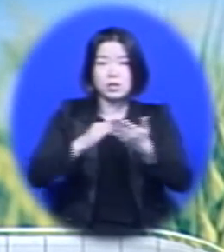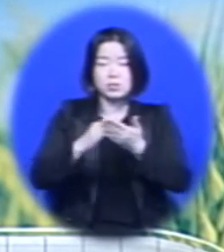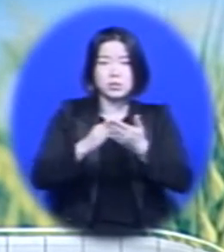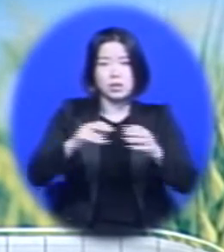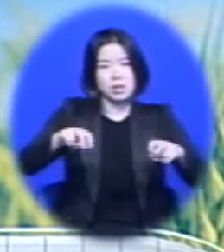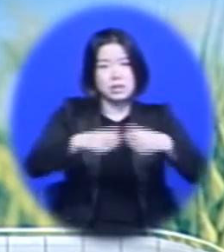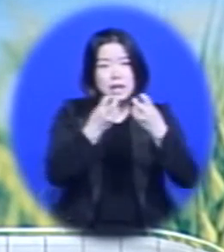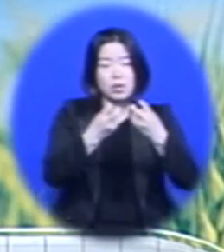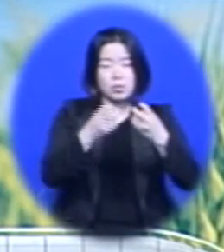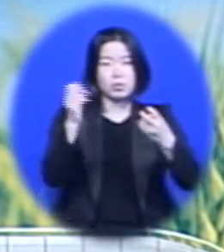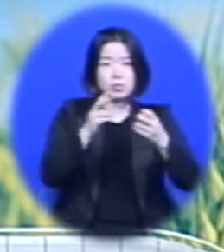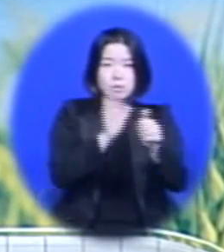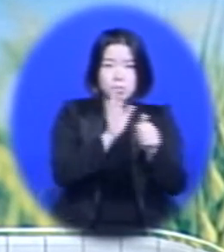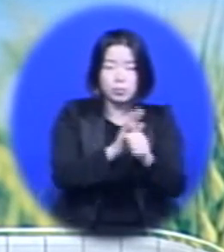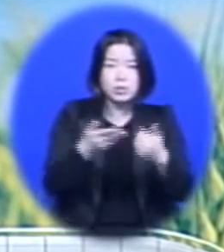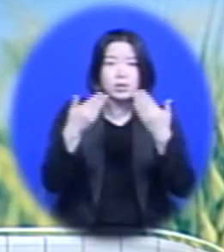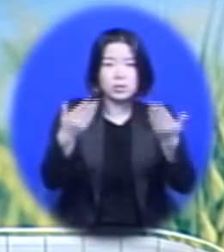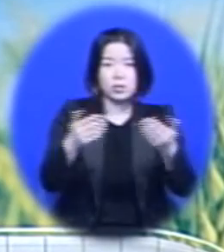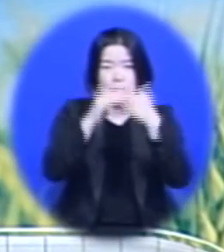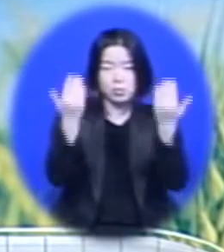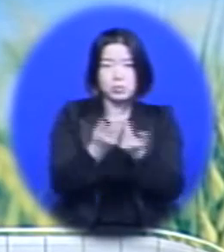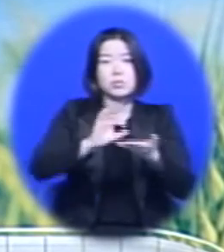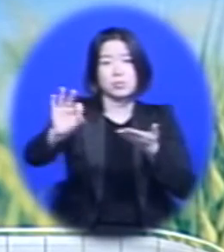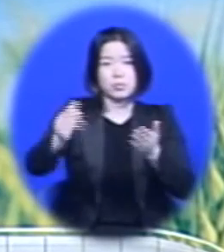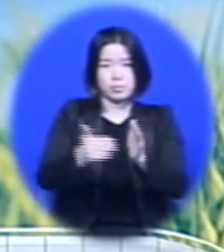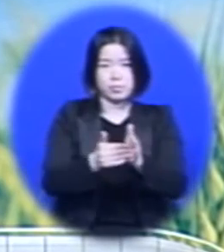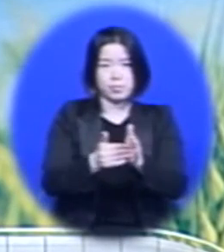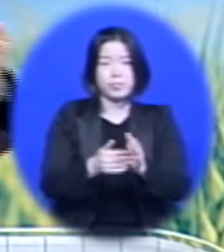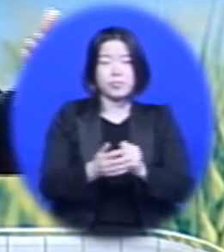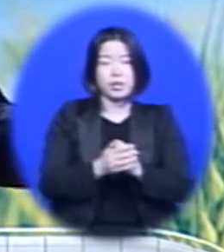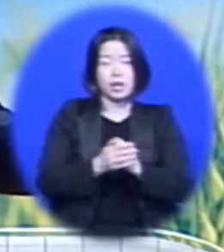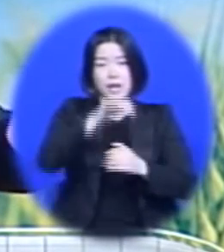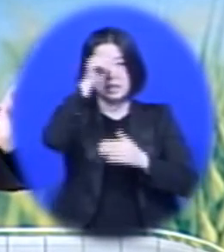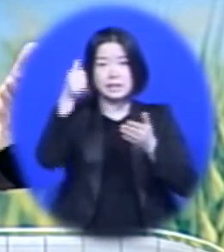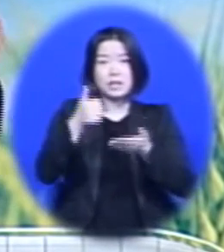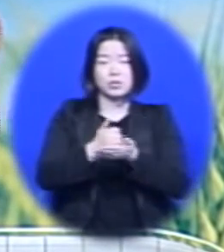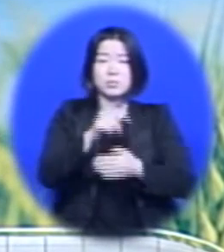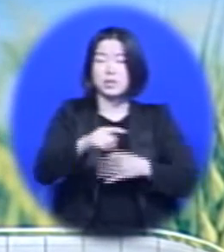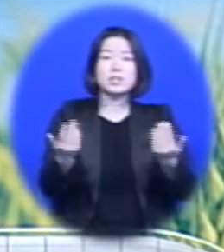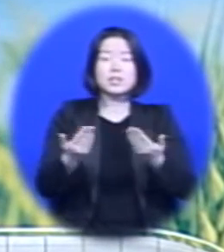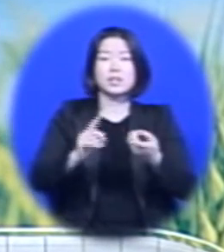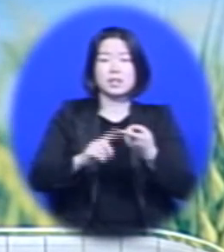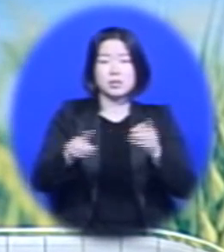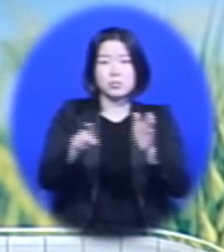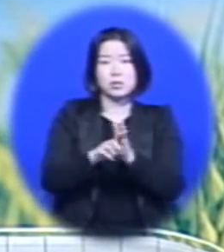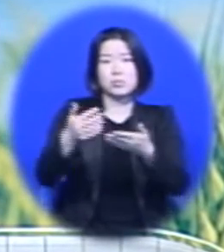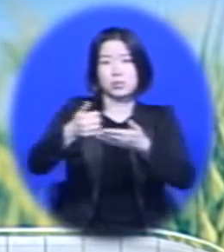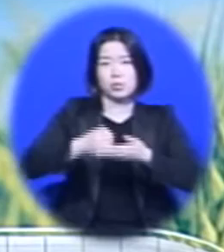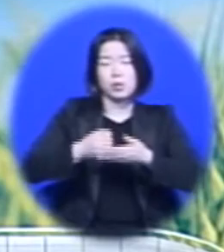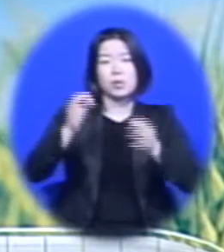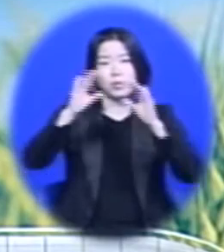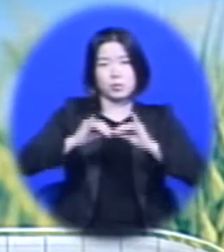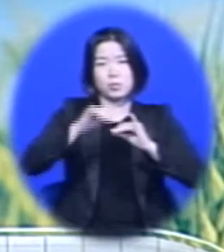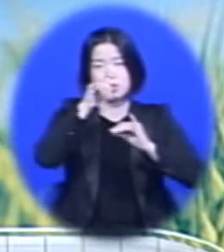위한 구제 구호비로 다 지출하기로 결정을 했습니다. 장로님들이 그 일을 믿음으로 받아주셨습니다.